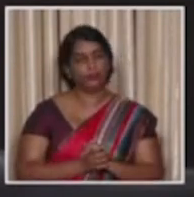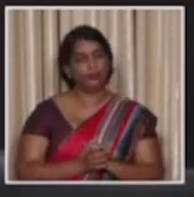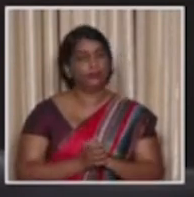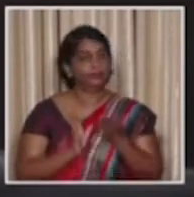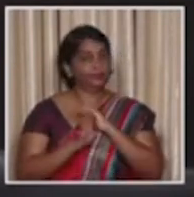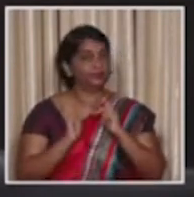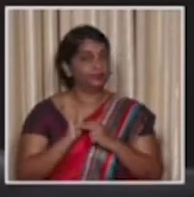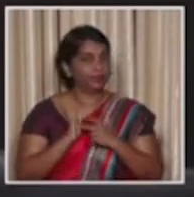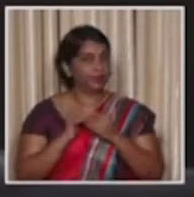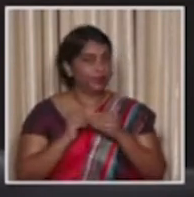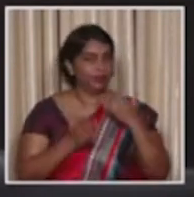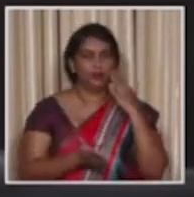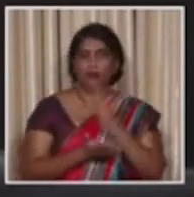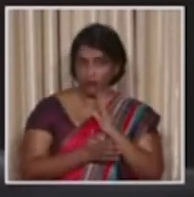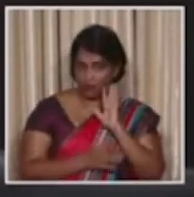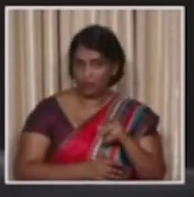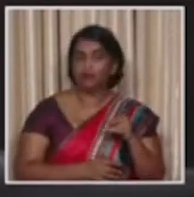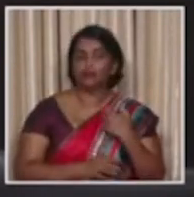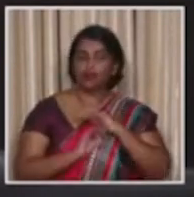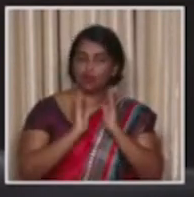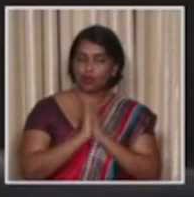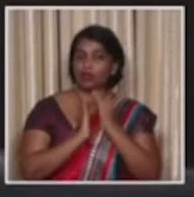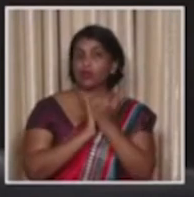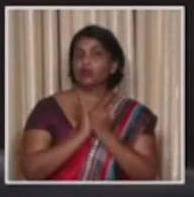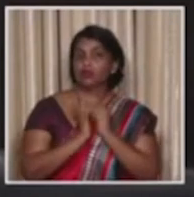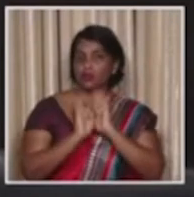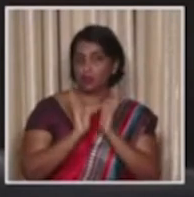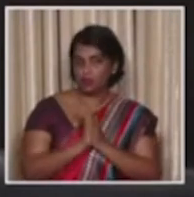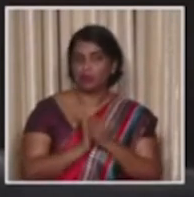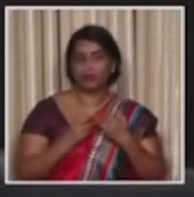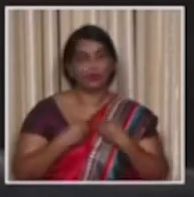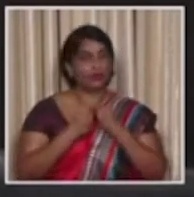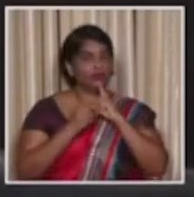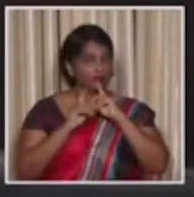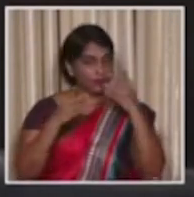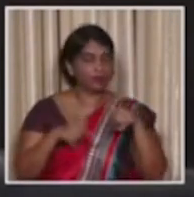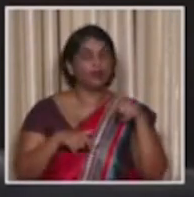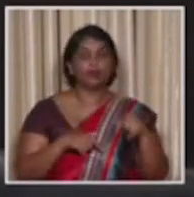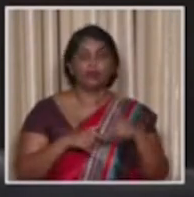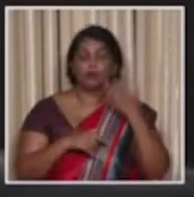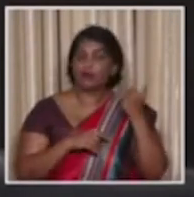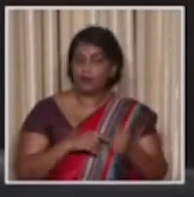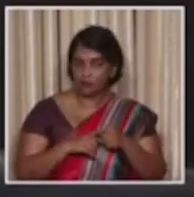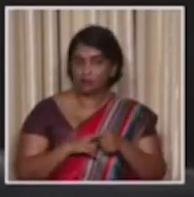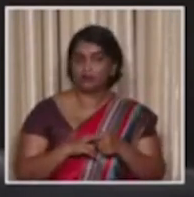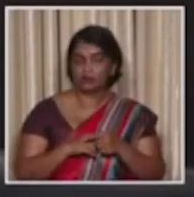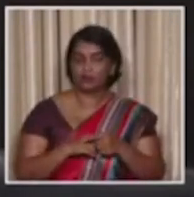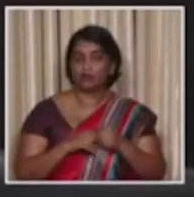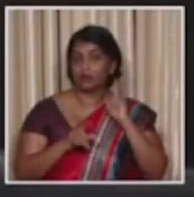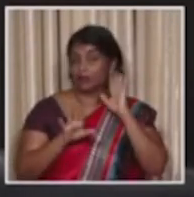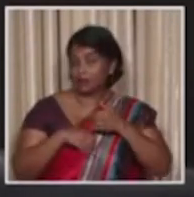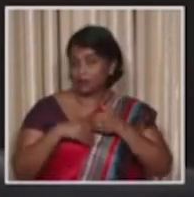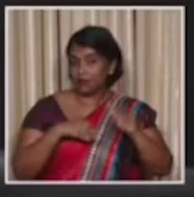ඉහත ව්‍යාපෘති අතරමඟ නතර වී තිබේද මං ඒ සියලු විස්තර ටික ඔබතුමාට දැනුම් දුන්නා. අදාළ වෙන වැදගත් මෙතෙක් හෙළිදරව්